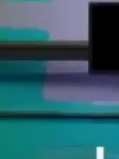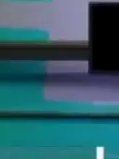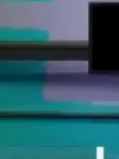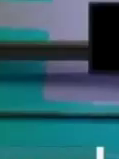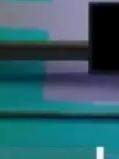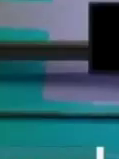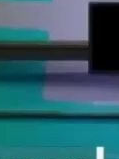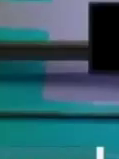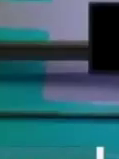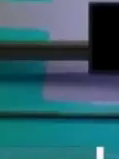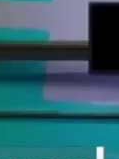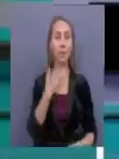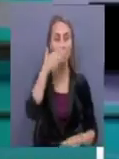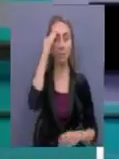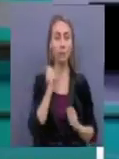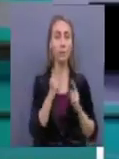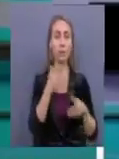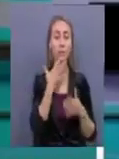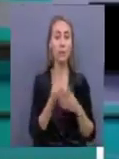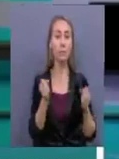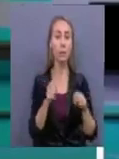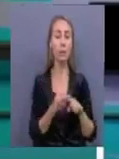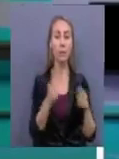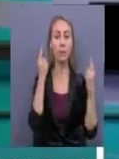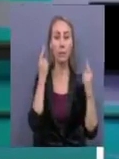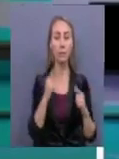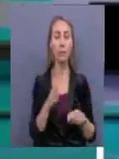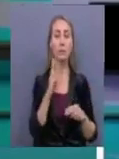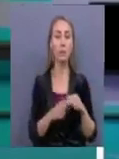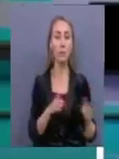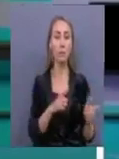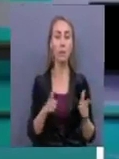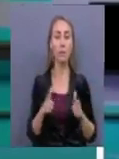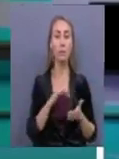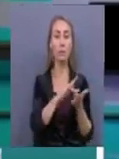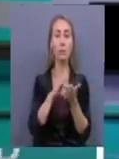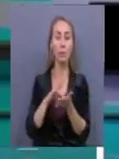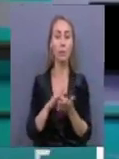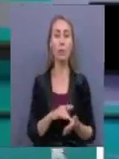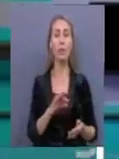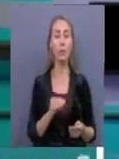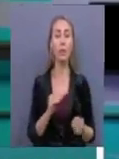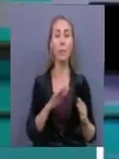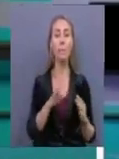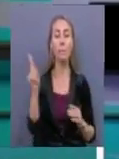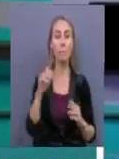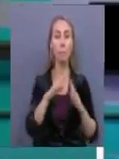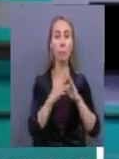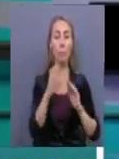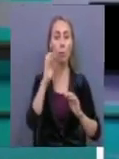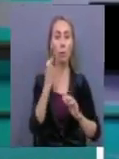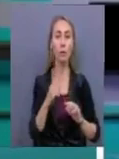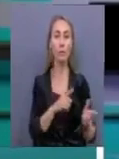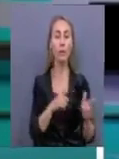Жаңа туристік маусымда Бурабай кентінде кіші архитектуралық мүсіндер орнатылып, ағаш көшеттерін отырғызу, велосипед жолдарын төсеу жұмыстары іске